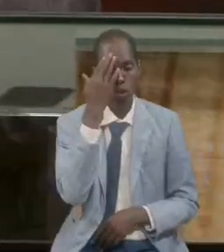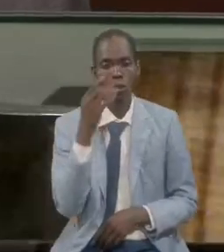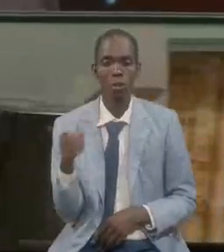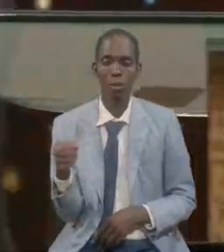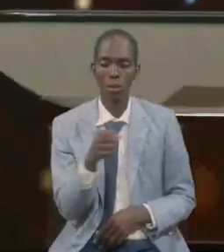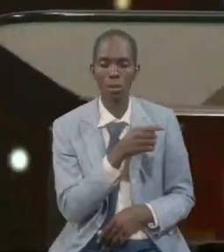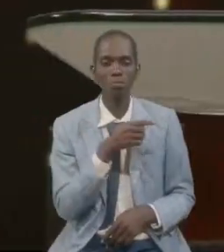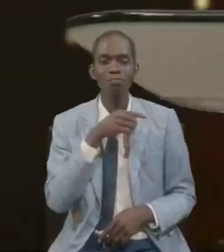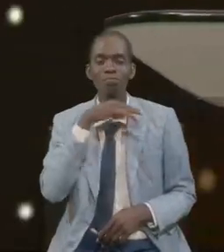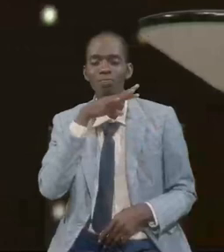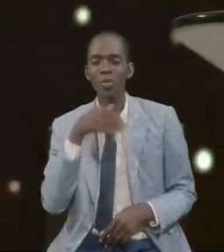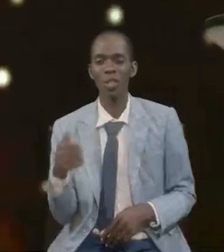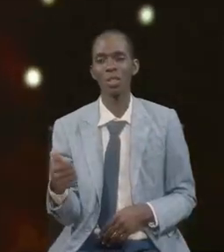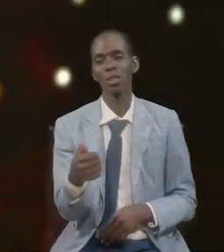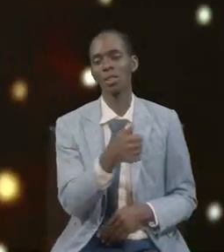Ils se corrompent des choses